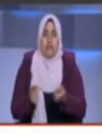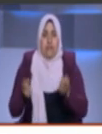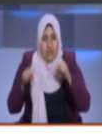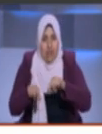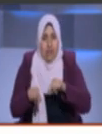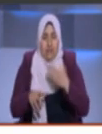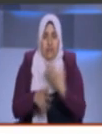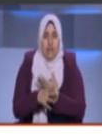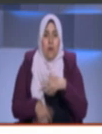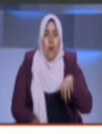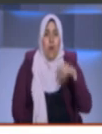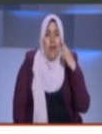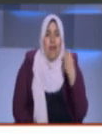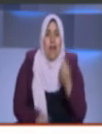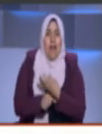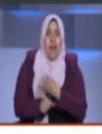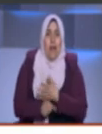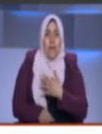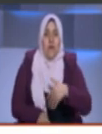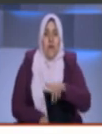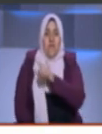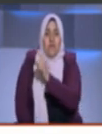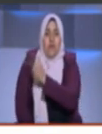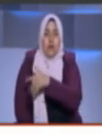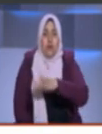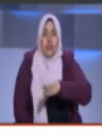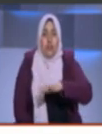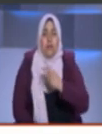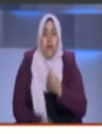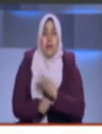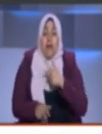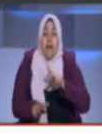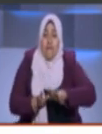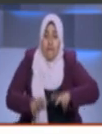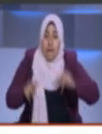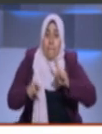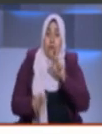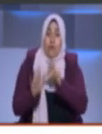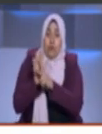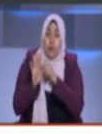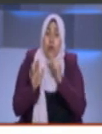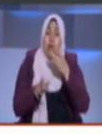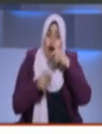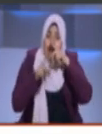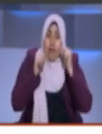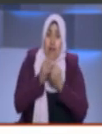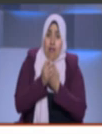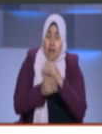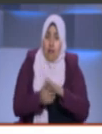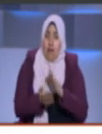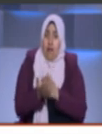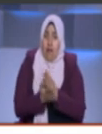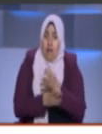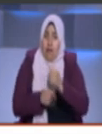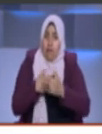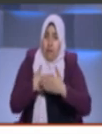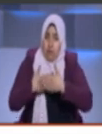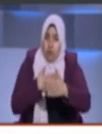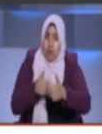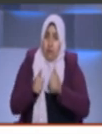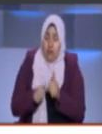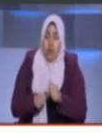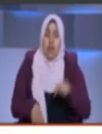تستخف بالامر هنا في المانيا. عشان كده المستشاره الالمانيه امبارح في المؤتمر الصحفي اللي طلعت فيه وخلال كمان اجتماعها